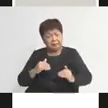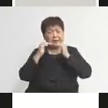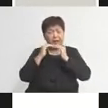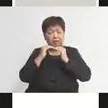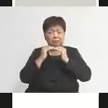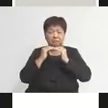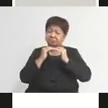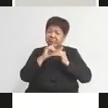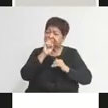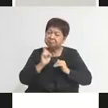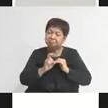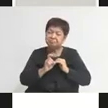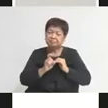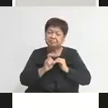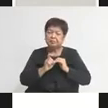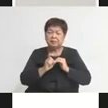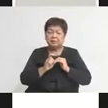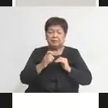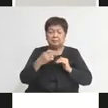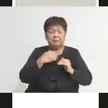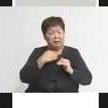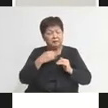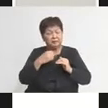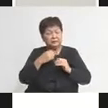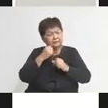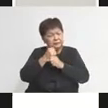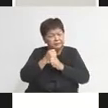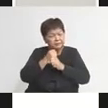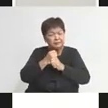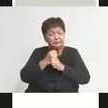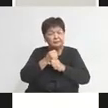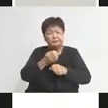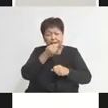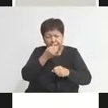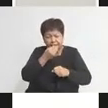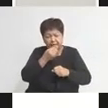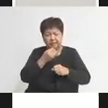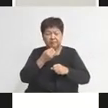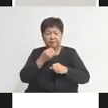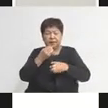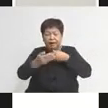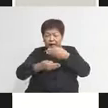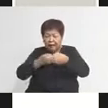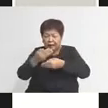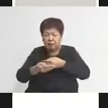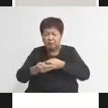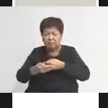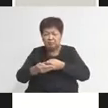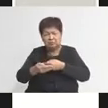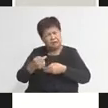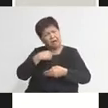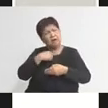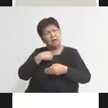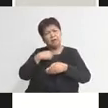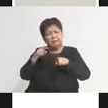ไหมไปเป็นอย่างนั้นถ้าเหมือนคนไทยไหมเรามีสิทธิ์จะเรียนจ